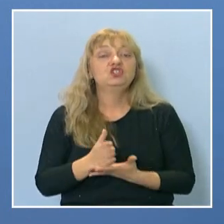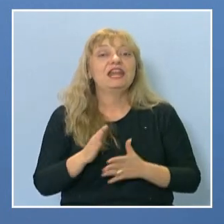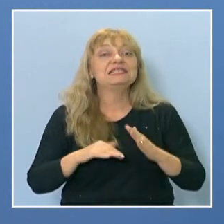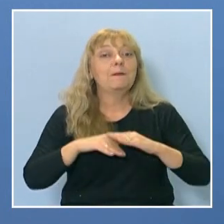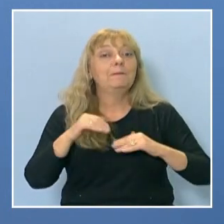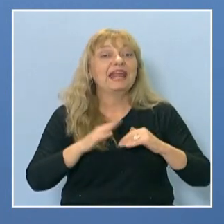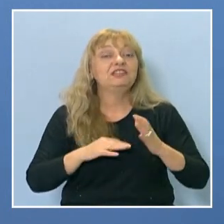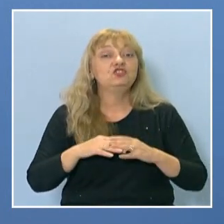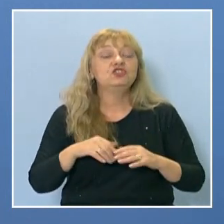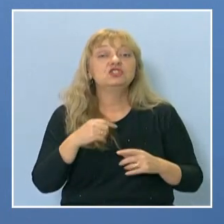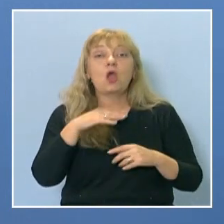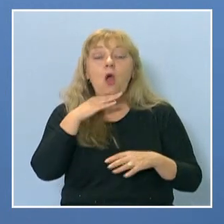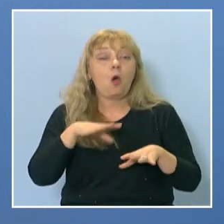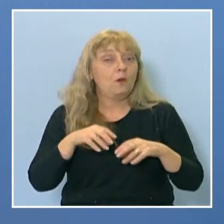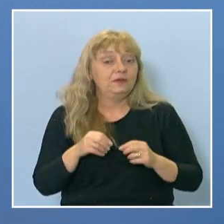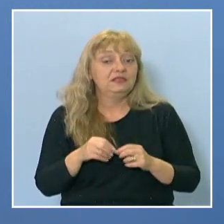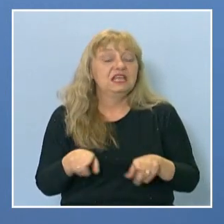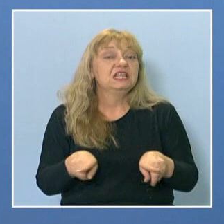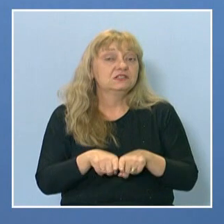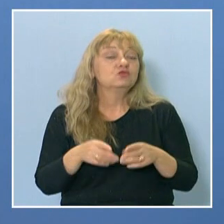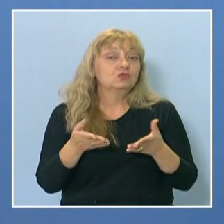умения. По същия начин, както и с